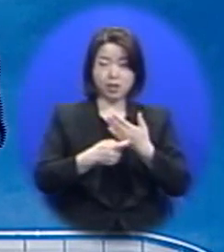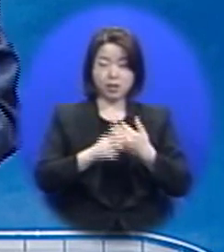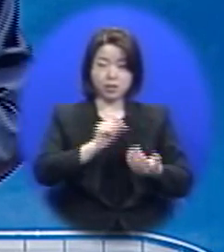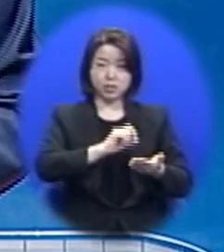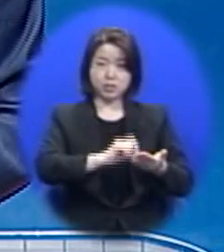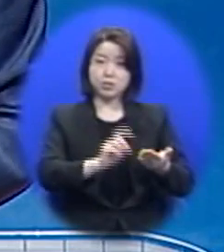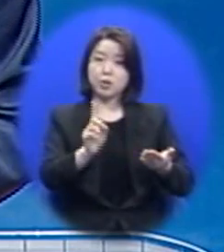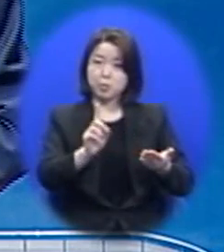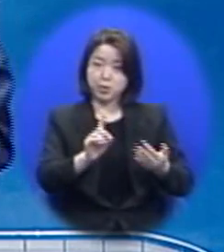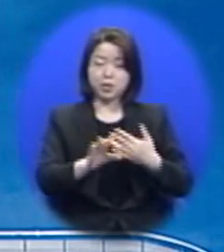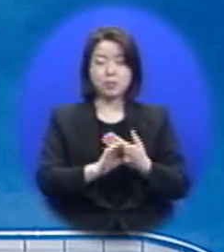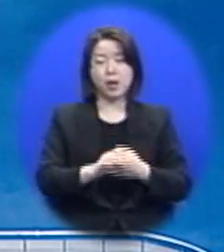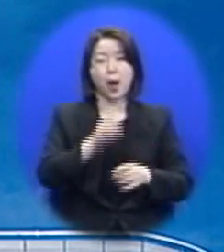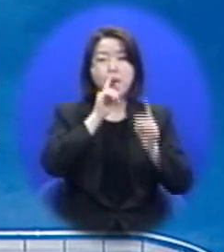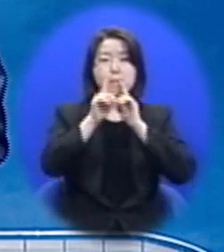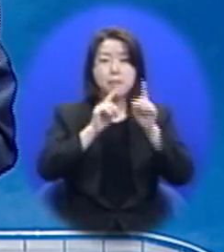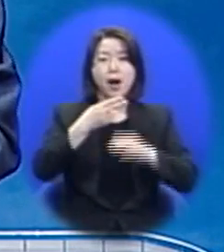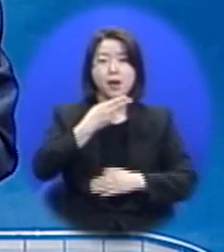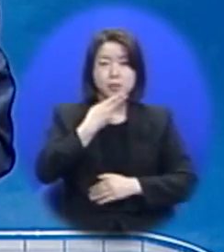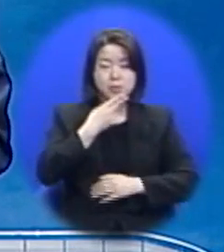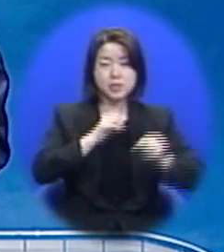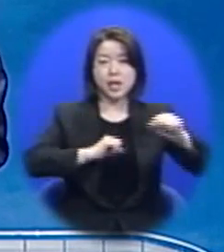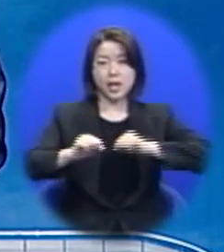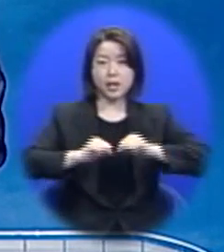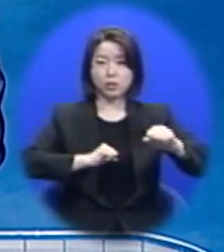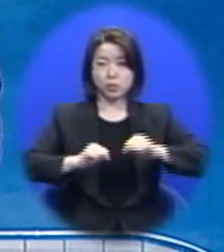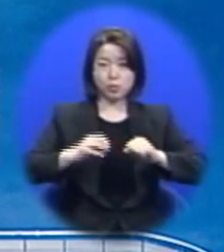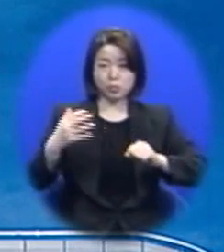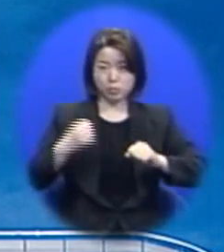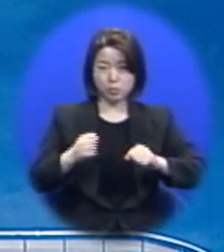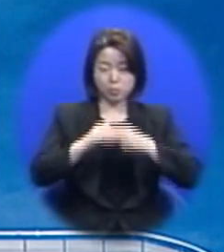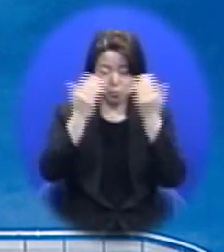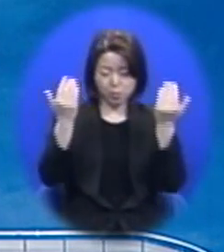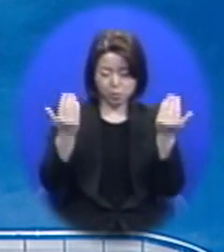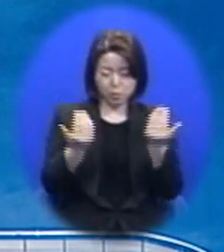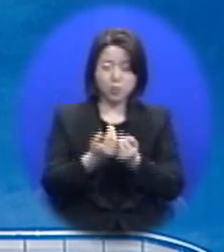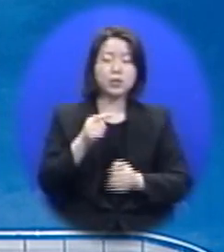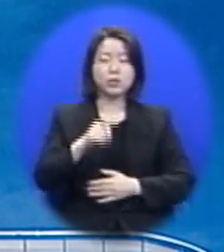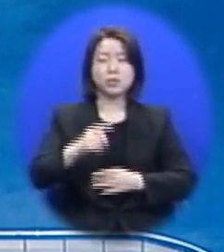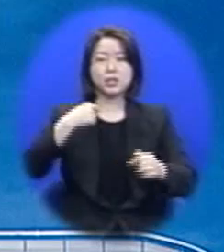썼습니다. 말 없이 행동으로 모든 것을 가르쳐 주신 어머니께.